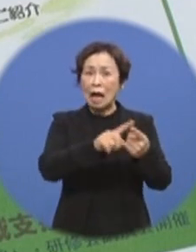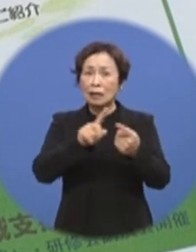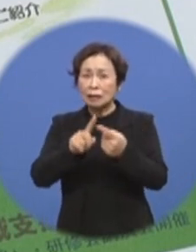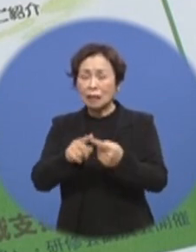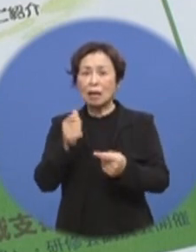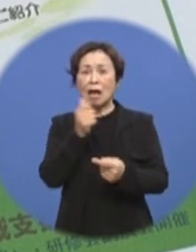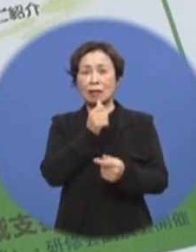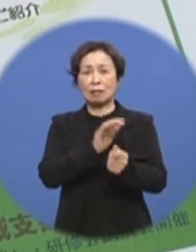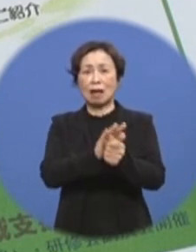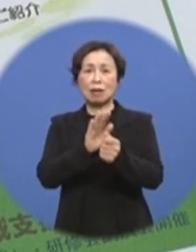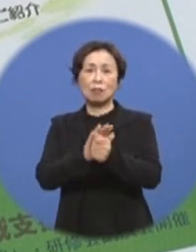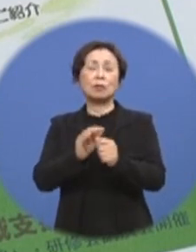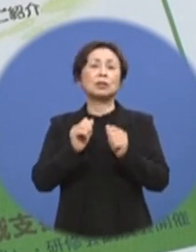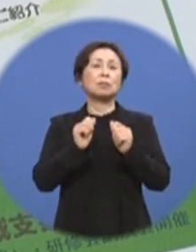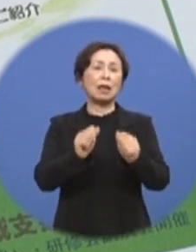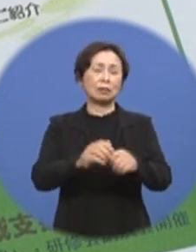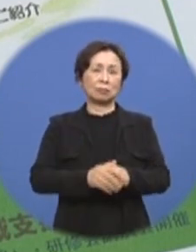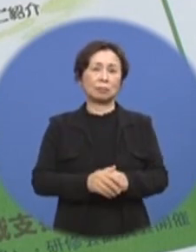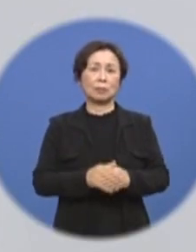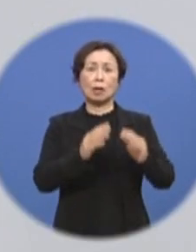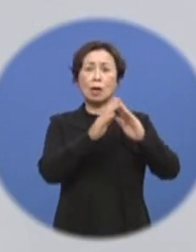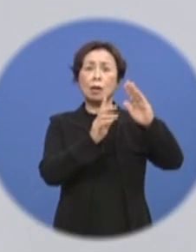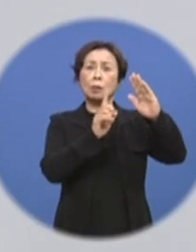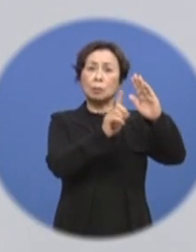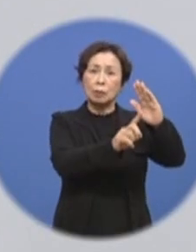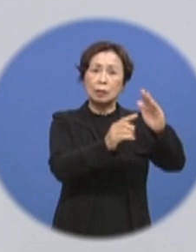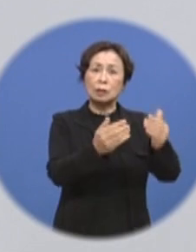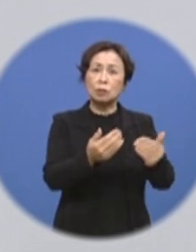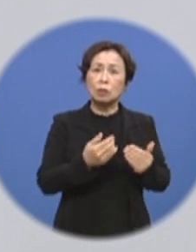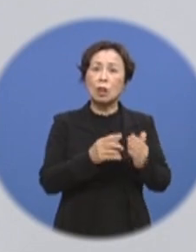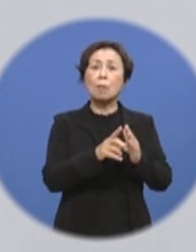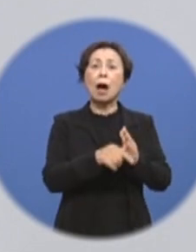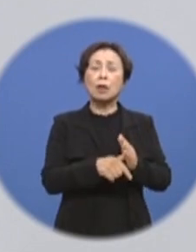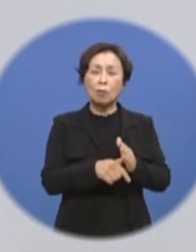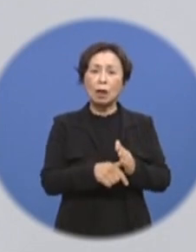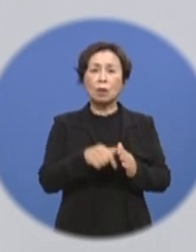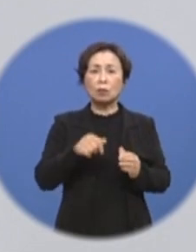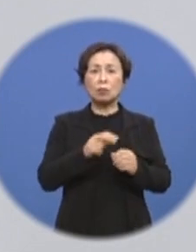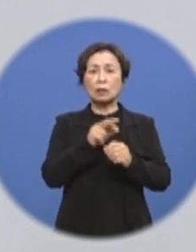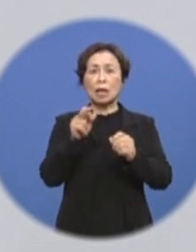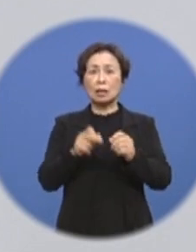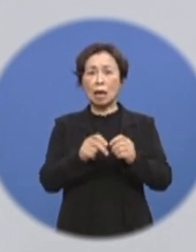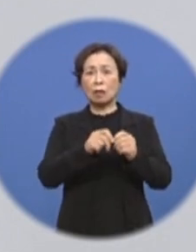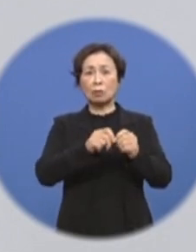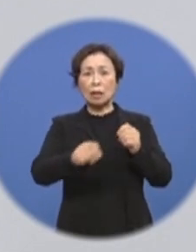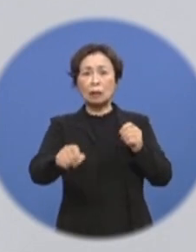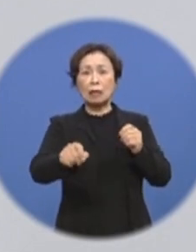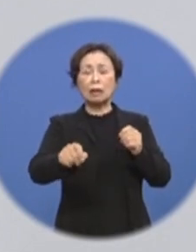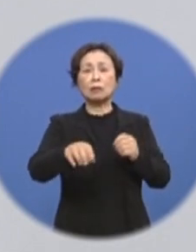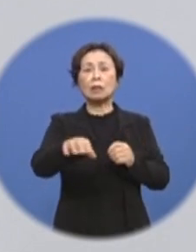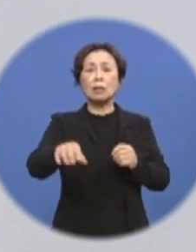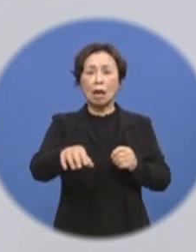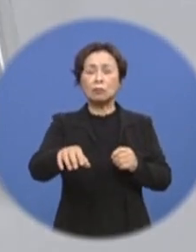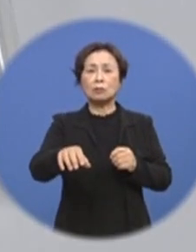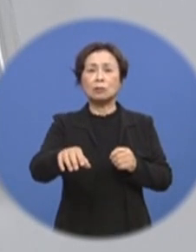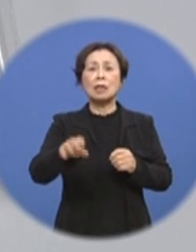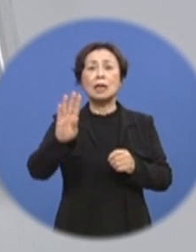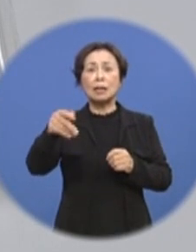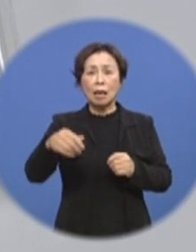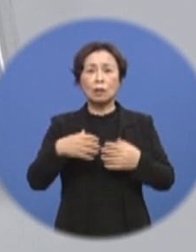ていただきます訪問支援が必要なケースについては当センターのサテライト的役割の鍵月